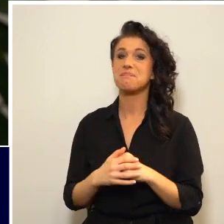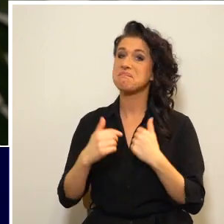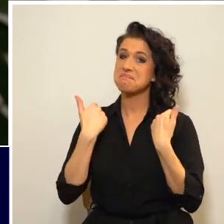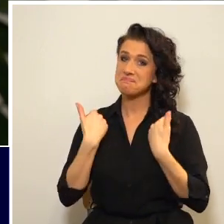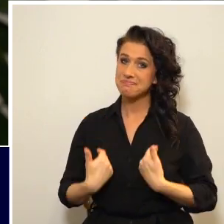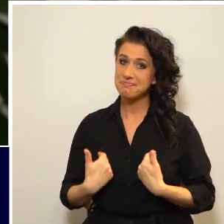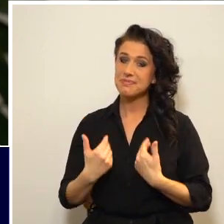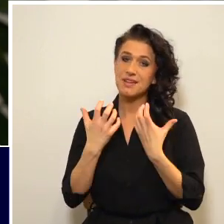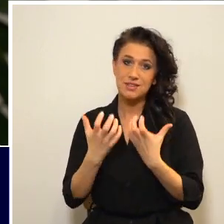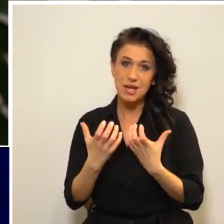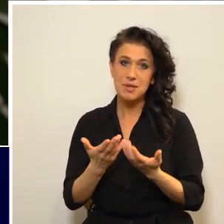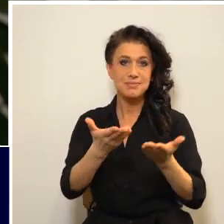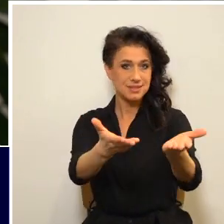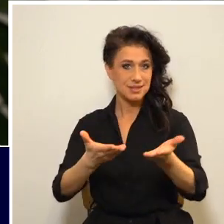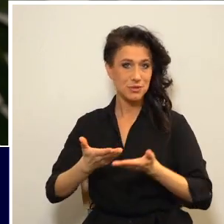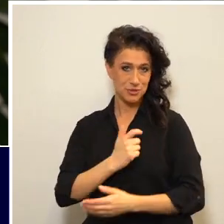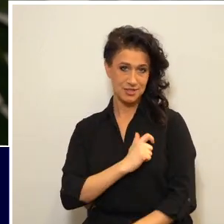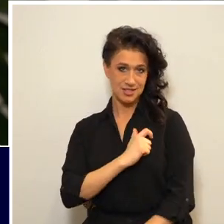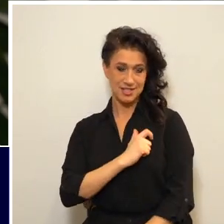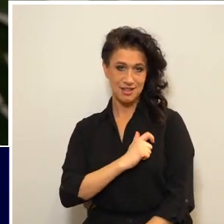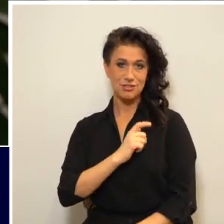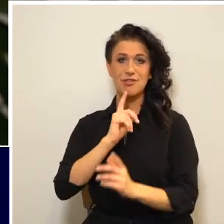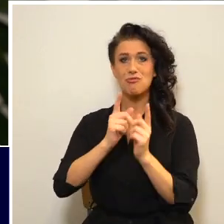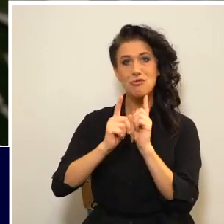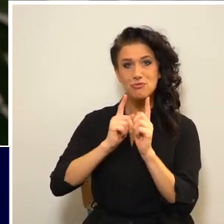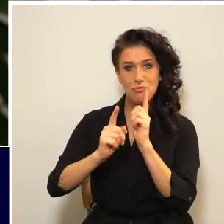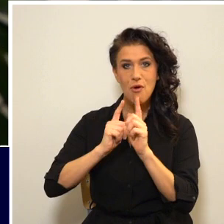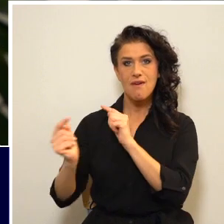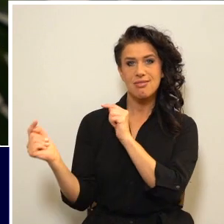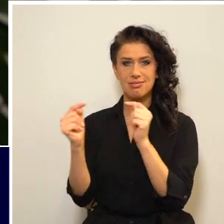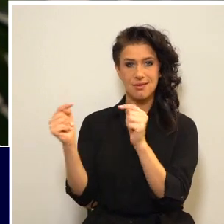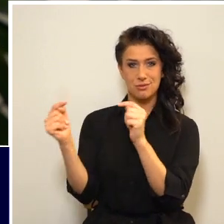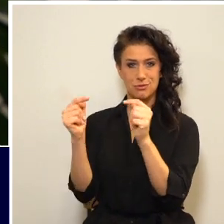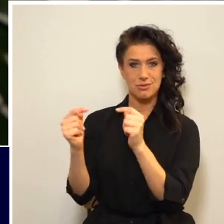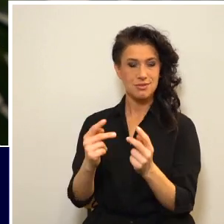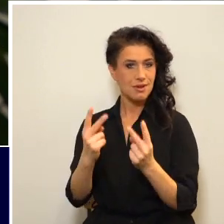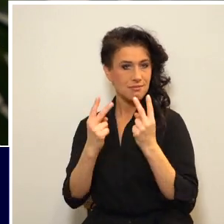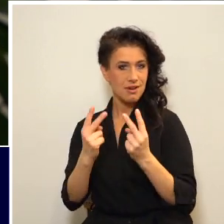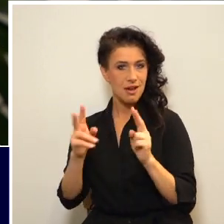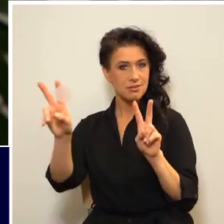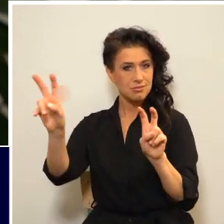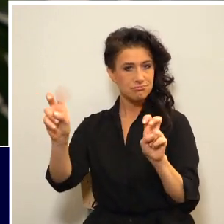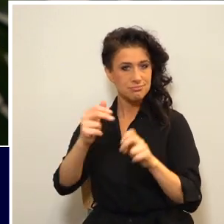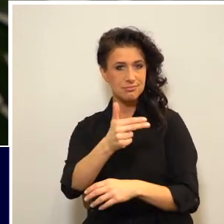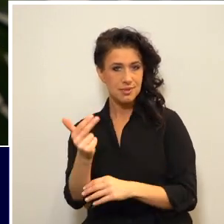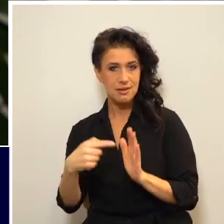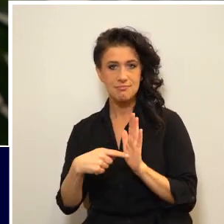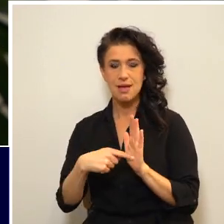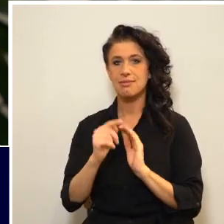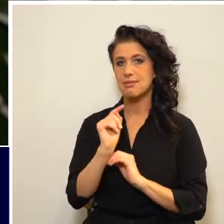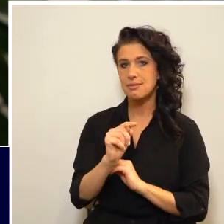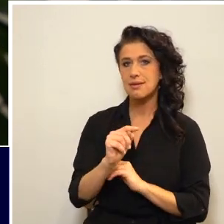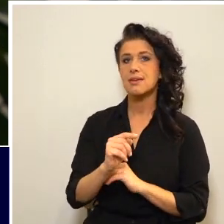bardzo serdecznie zaprosić do rozmowy na niezwykle ważny temat będziemy